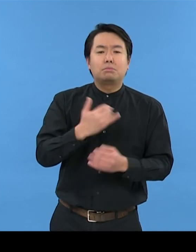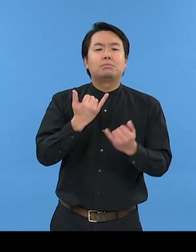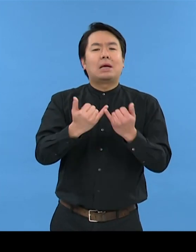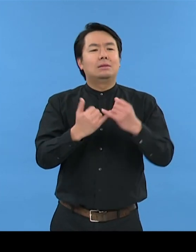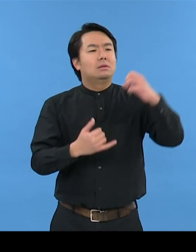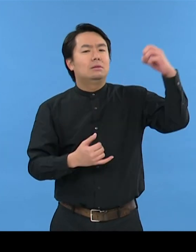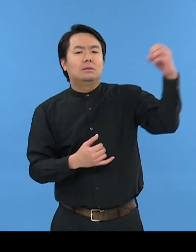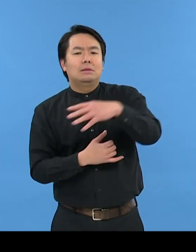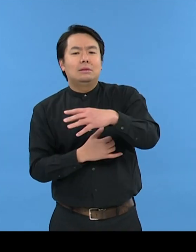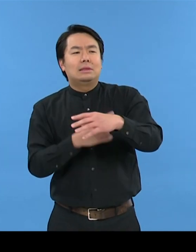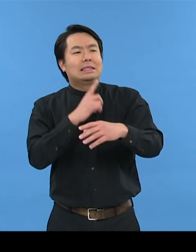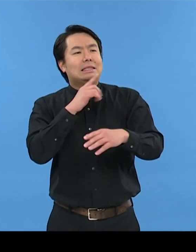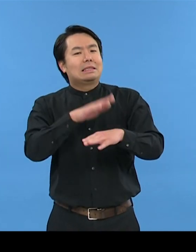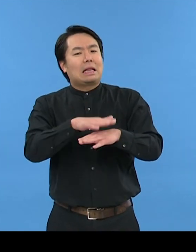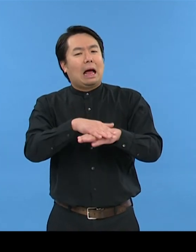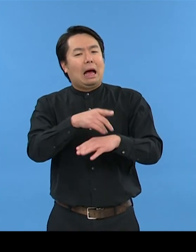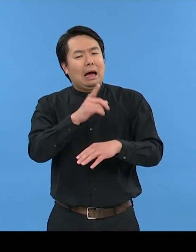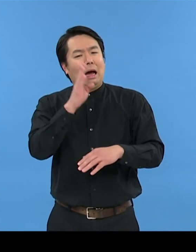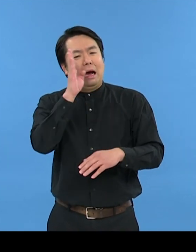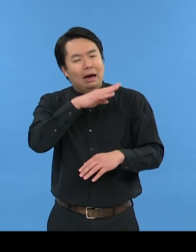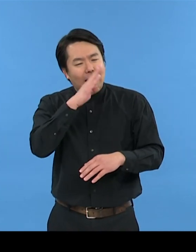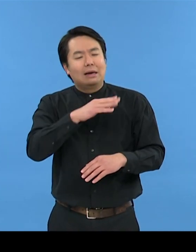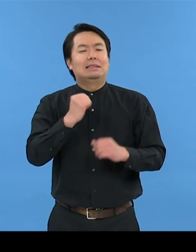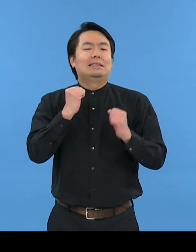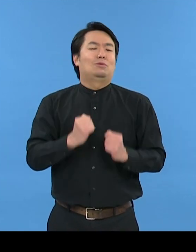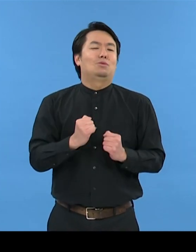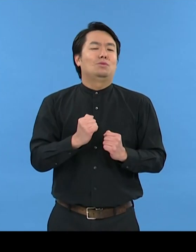ひどい言い方ですでも